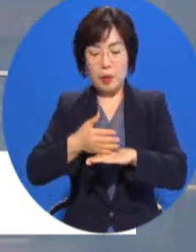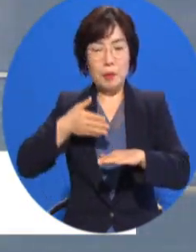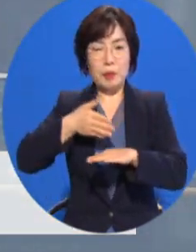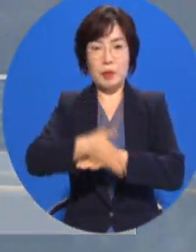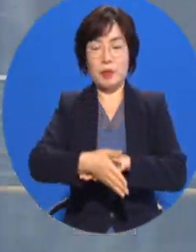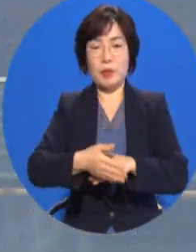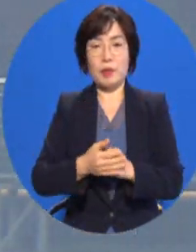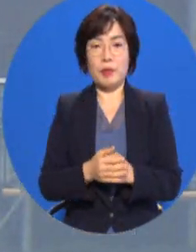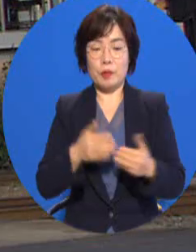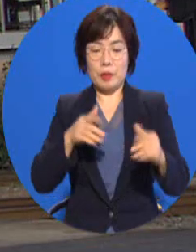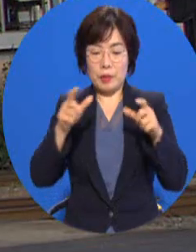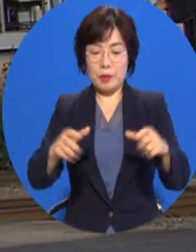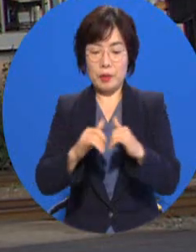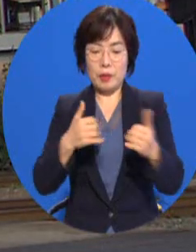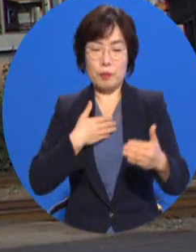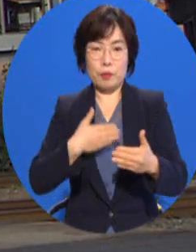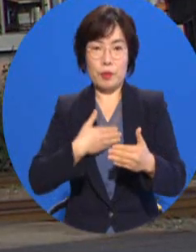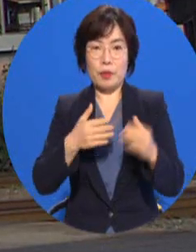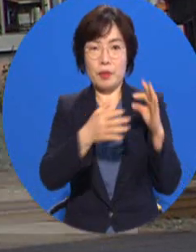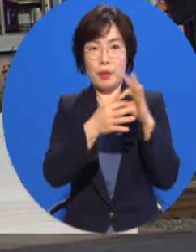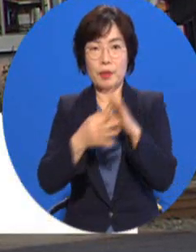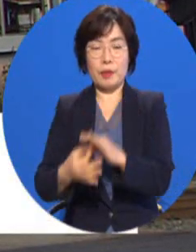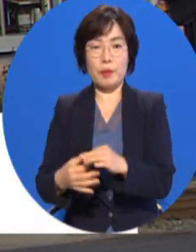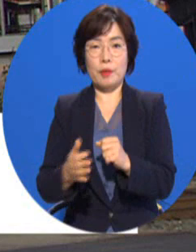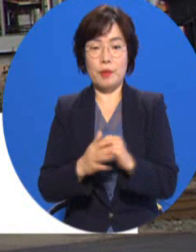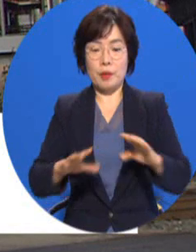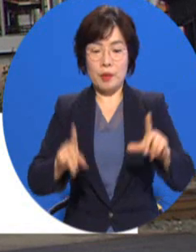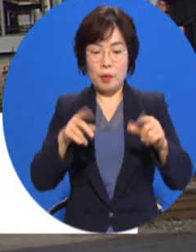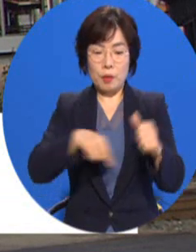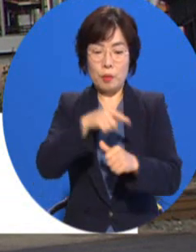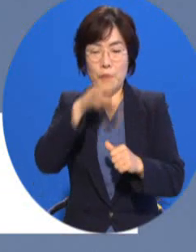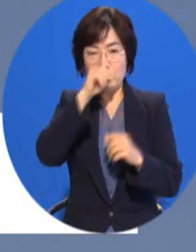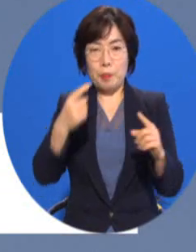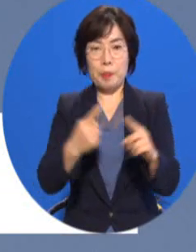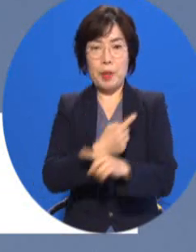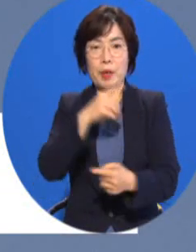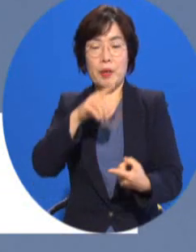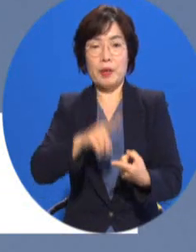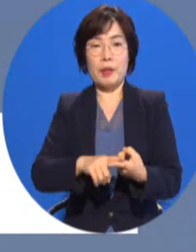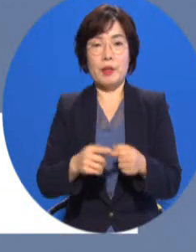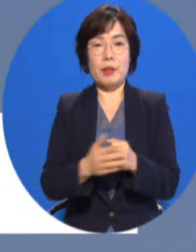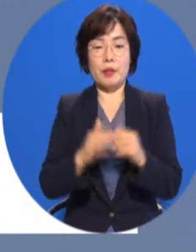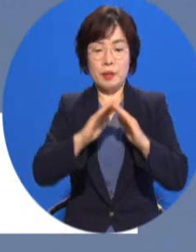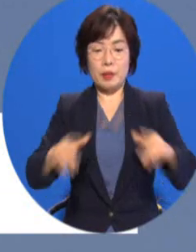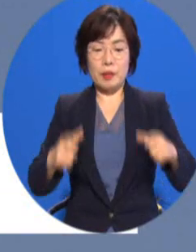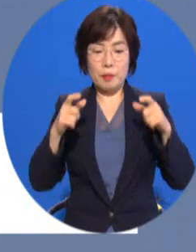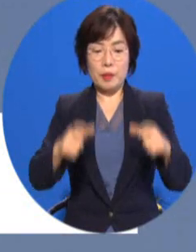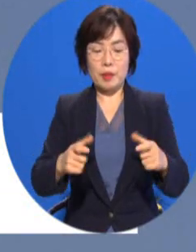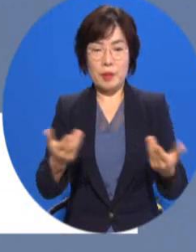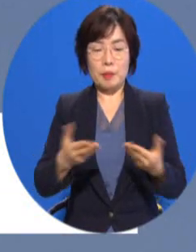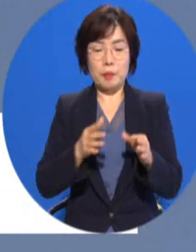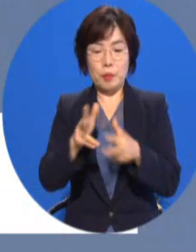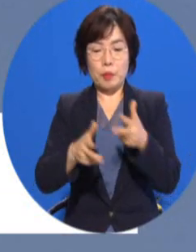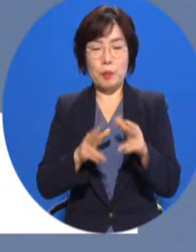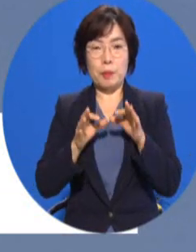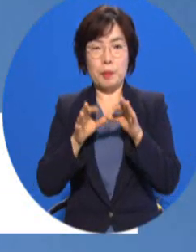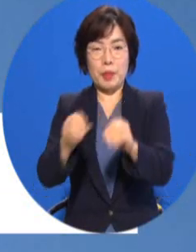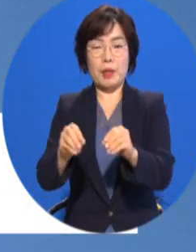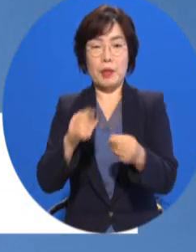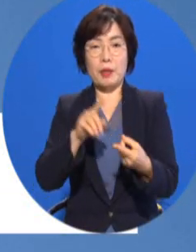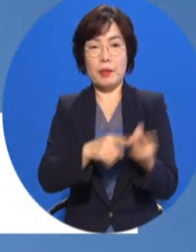떨어야 했습니다. 특히 올해 초부터 제기된 환경오염 우려는 결국 전라남도에 조업정지의 사전 통지를